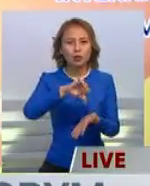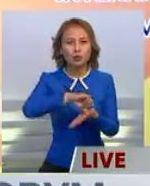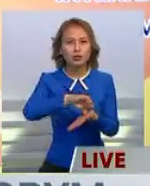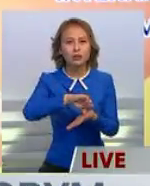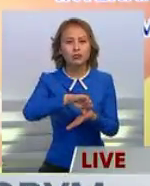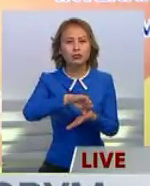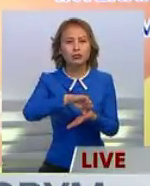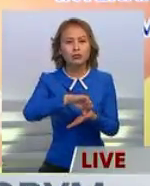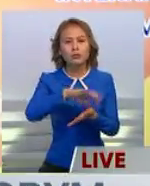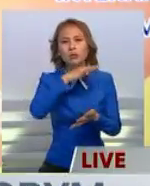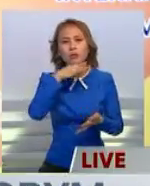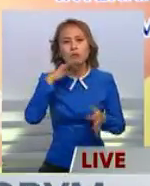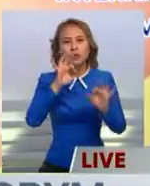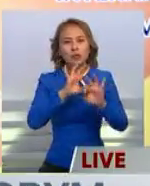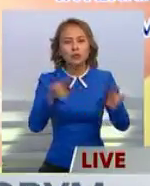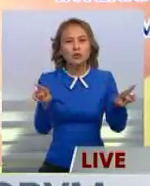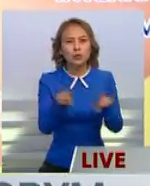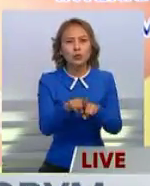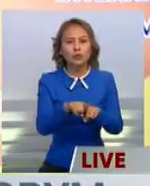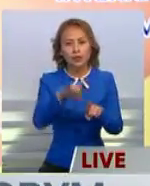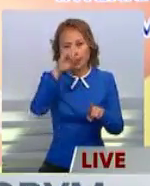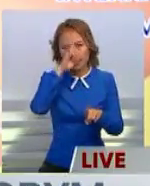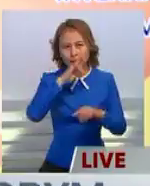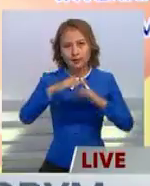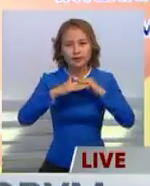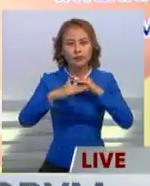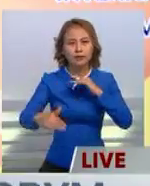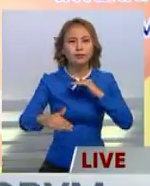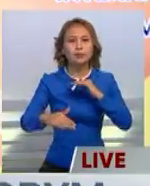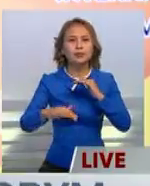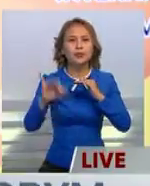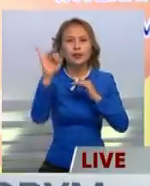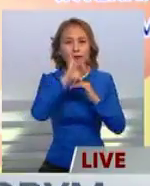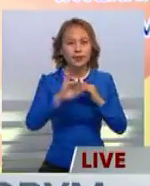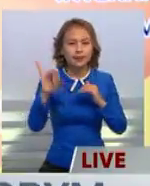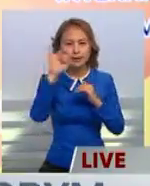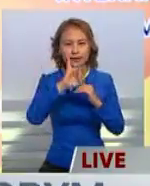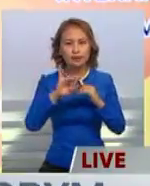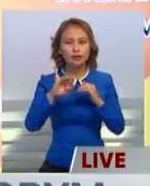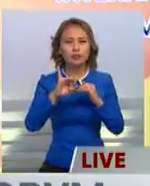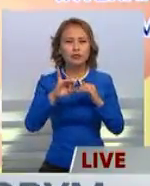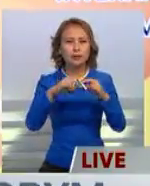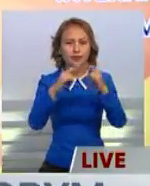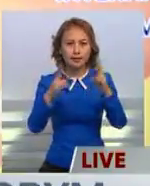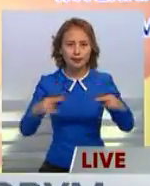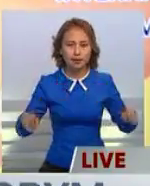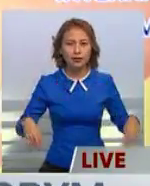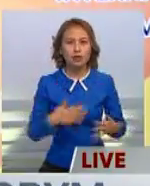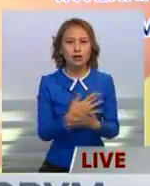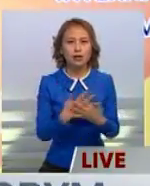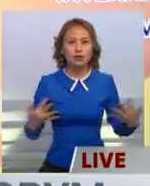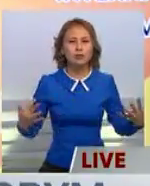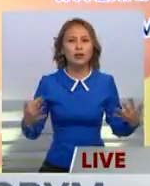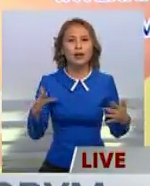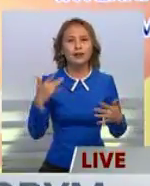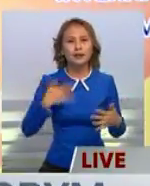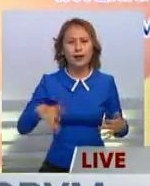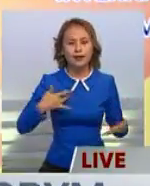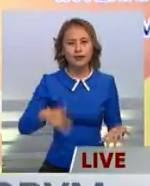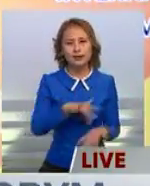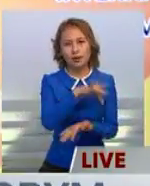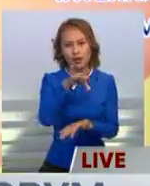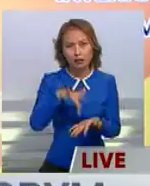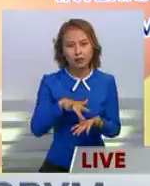Қатысушылардың пайымынша бұл бағытта қазақ елінде тарихи нысандар жетерлік. Солардың бірі осы Тараз қаласы,